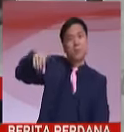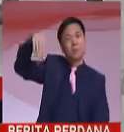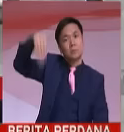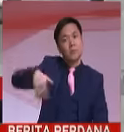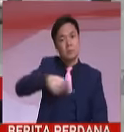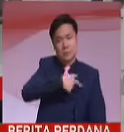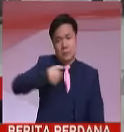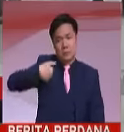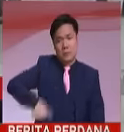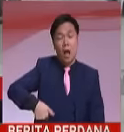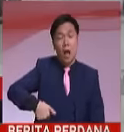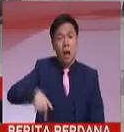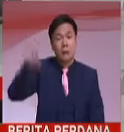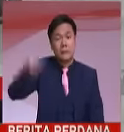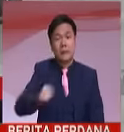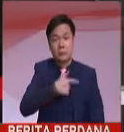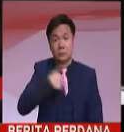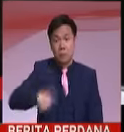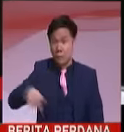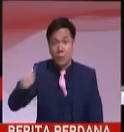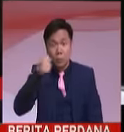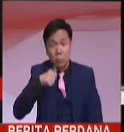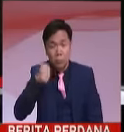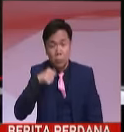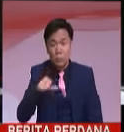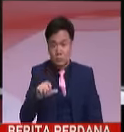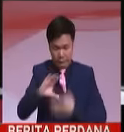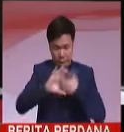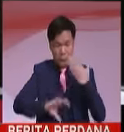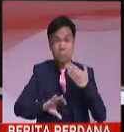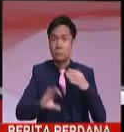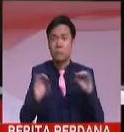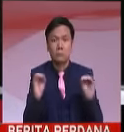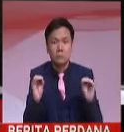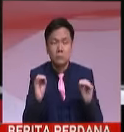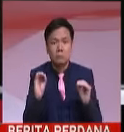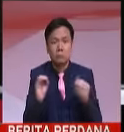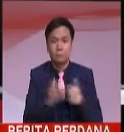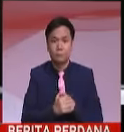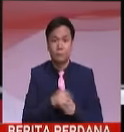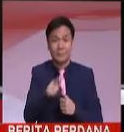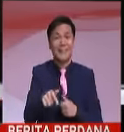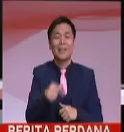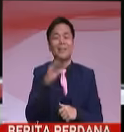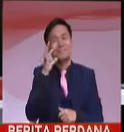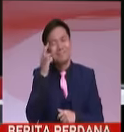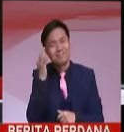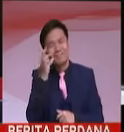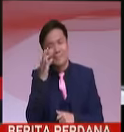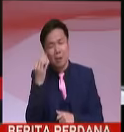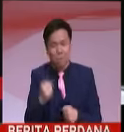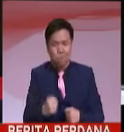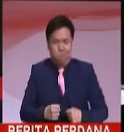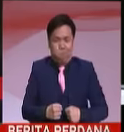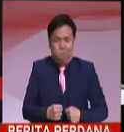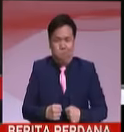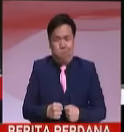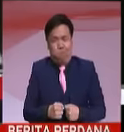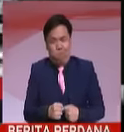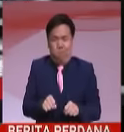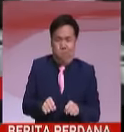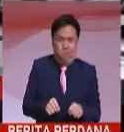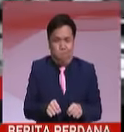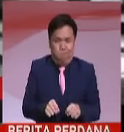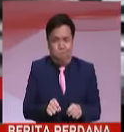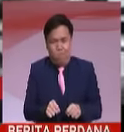menyaksikan wanita tersebut ndak mengalami kecederaan serius aksi seekor kucing gemuk yang cube